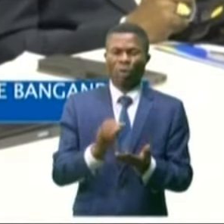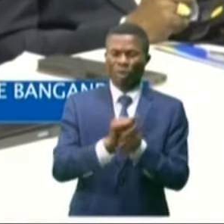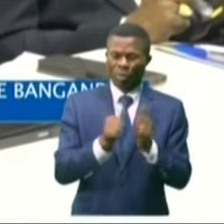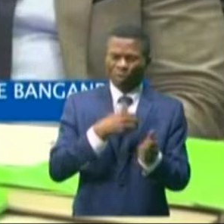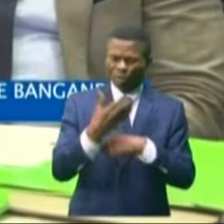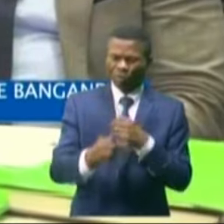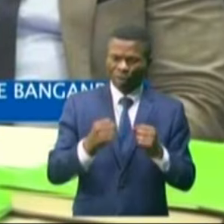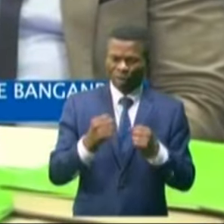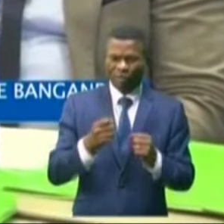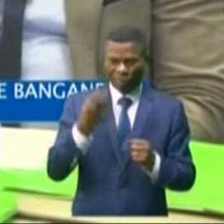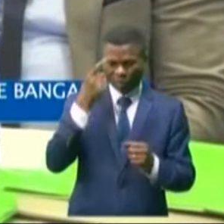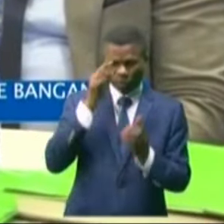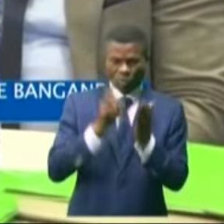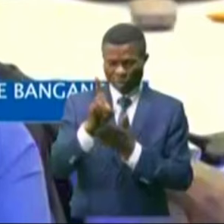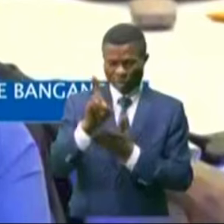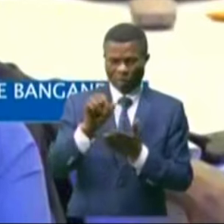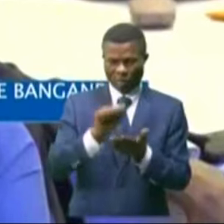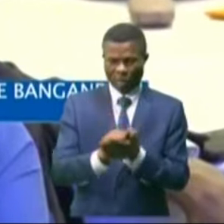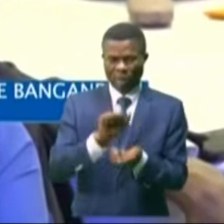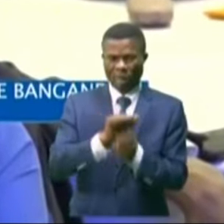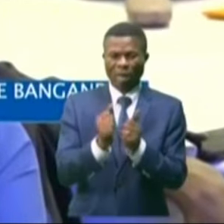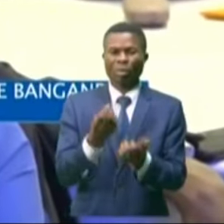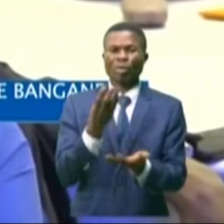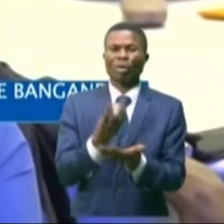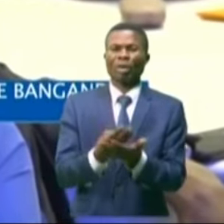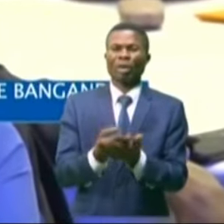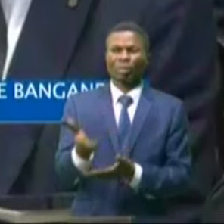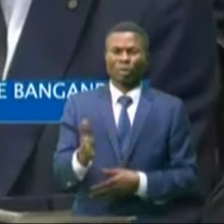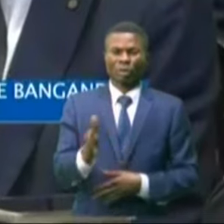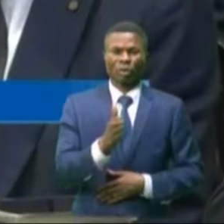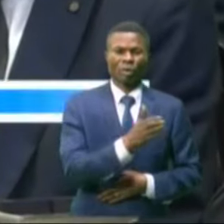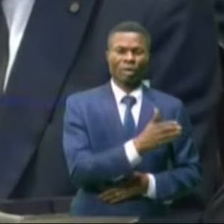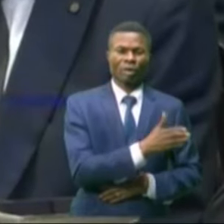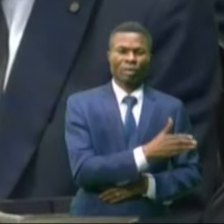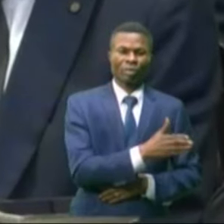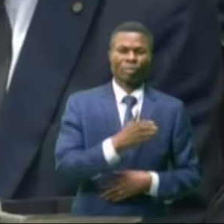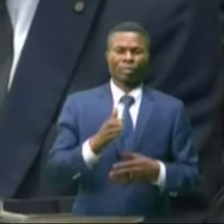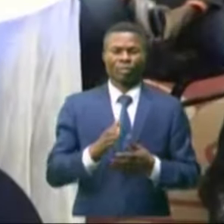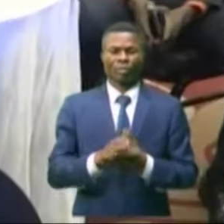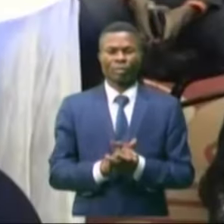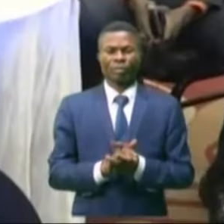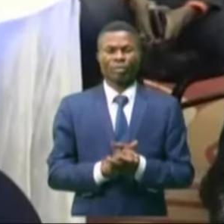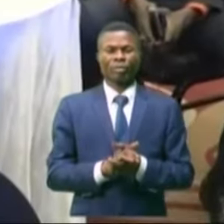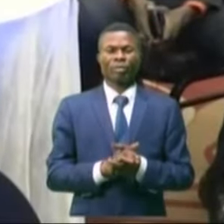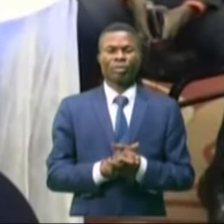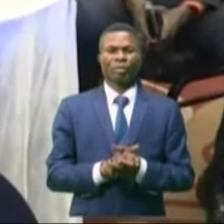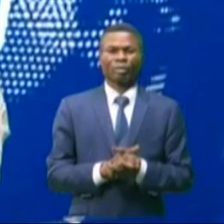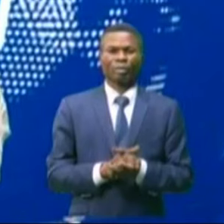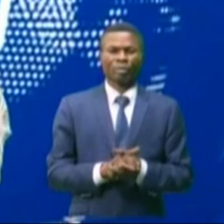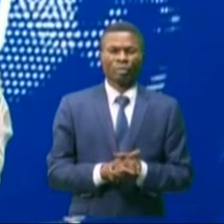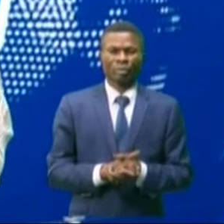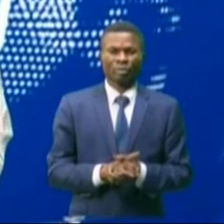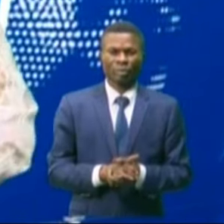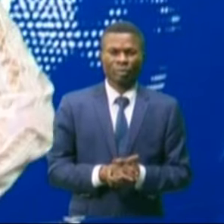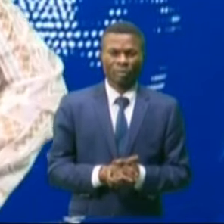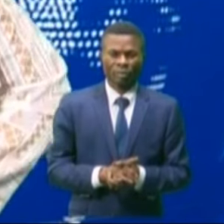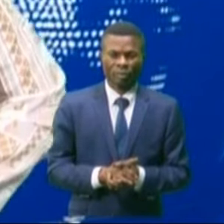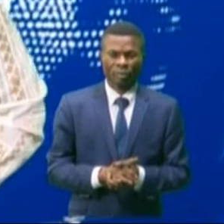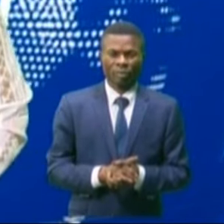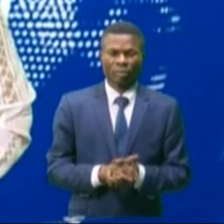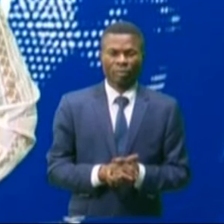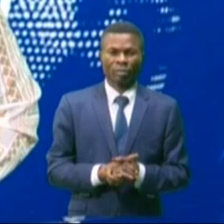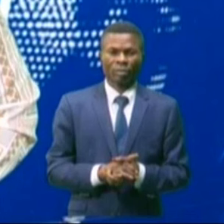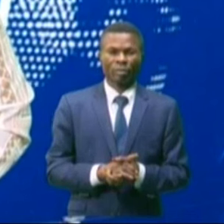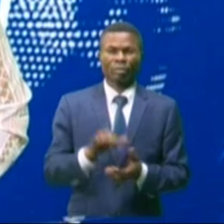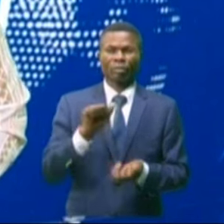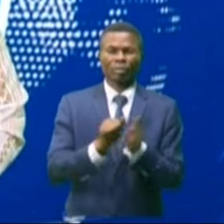des finances publiques COREF et l'appui financier du projet encore de la Banque mondiale salué. Et cette